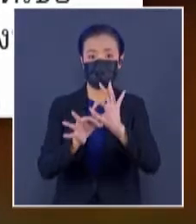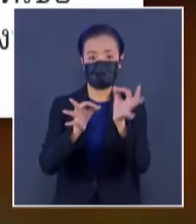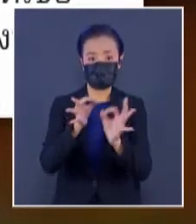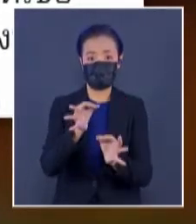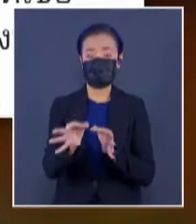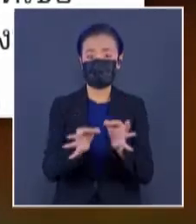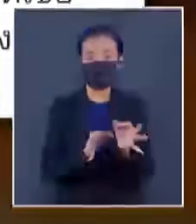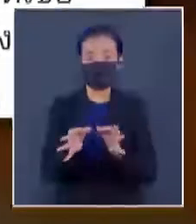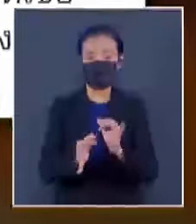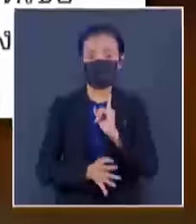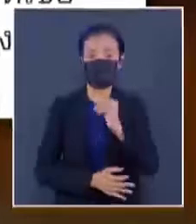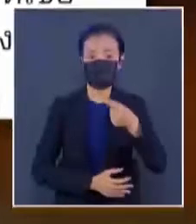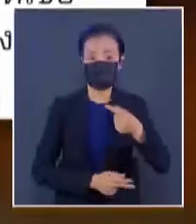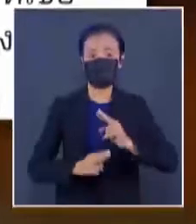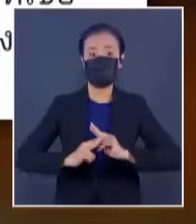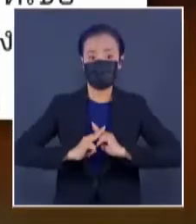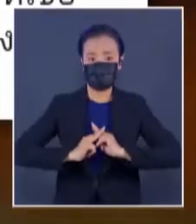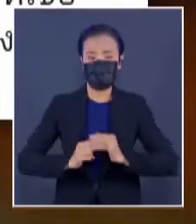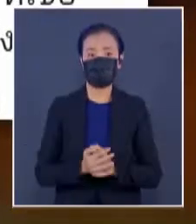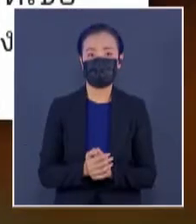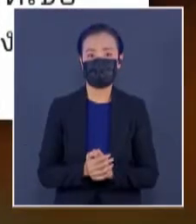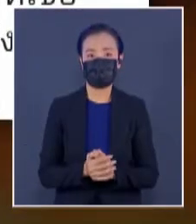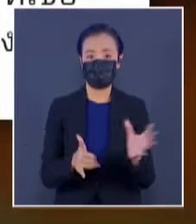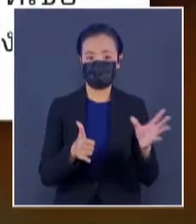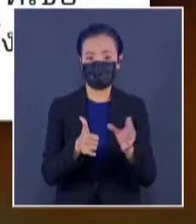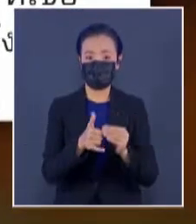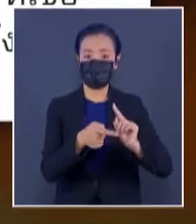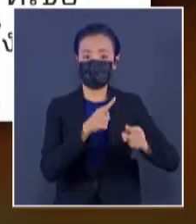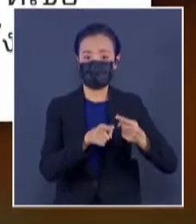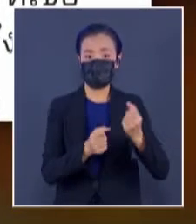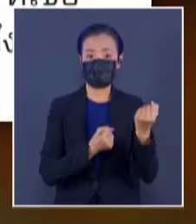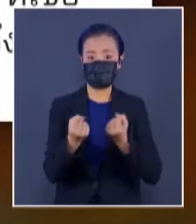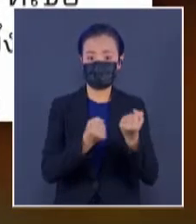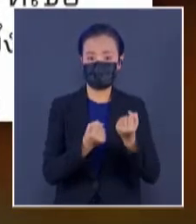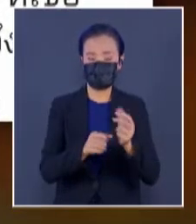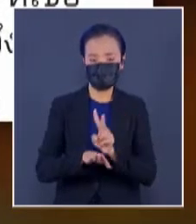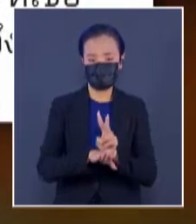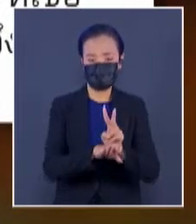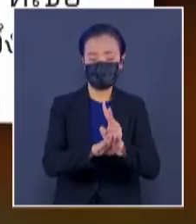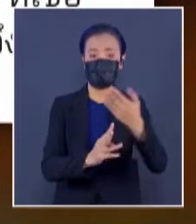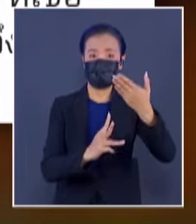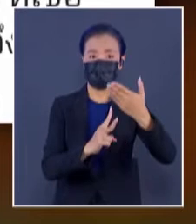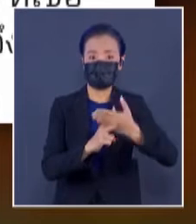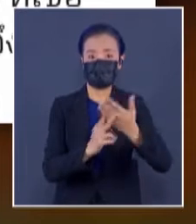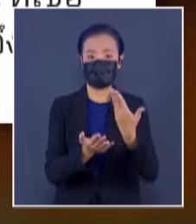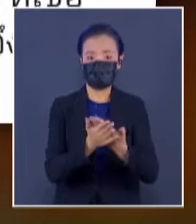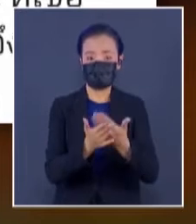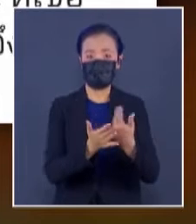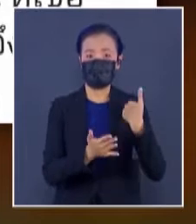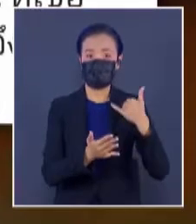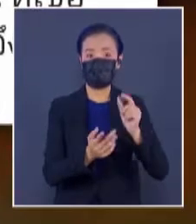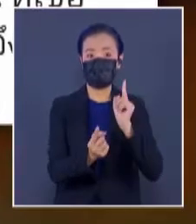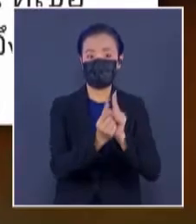ชี้แจงผ่านทาง IGส่วนตัวค่ะว่าเธอได้ติดเชื้อมาจากเพื่อนที่ขับรถไปกฐินด้วยกันซึ่งเพื่อนคนนี้นะคะมีโอกาส